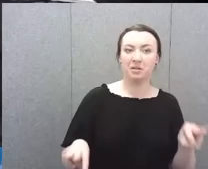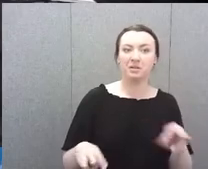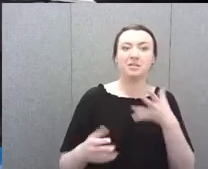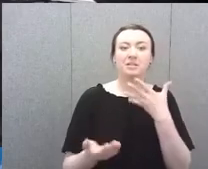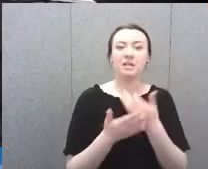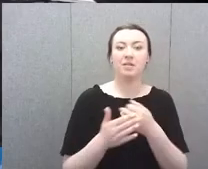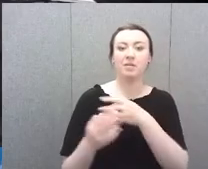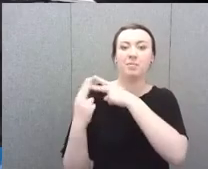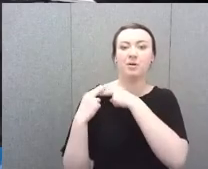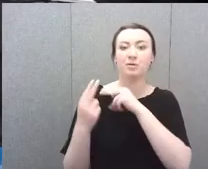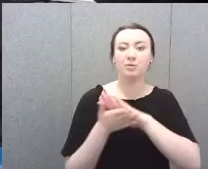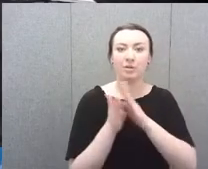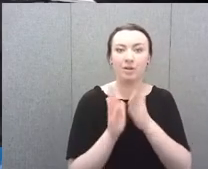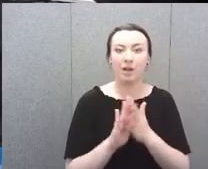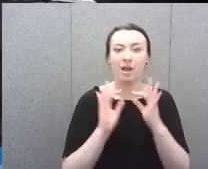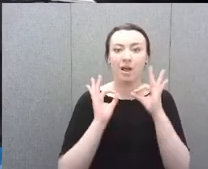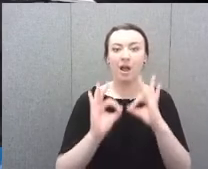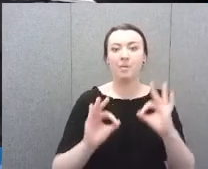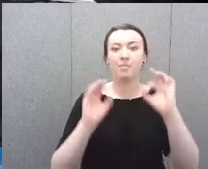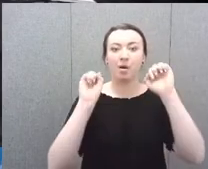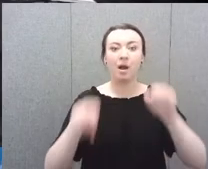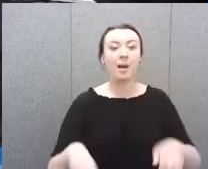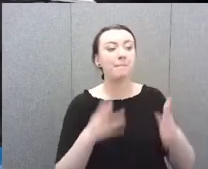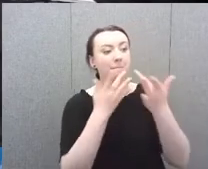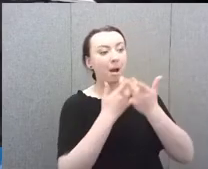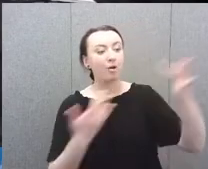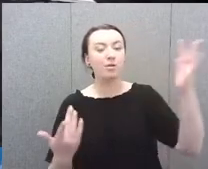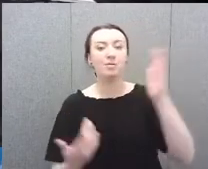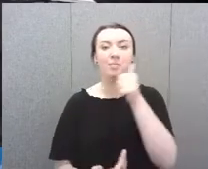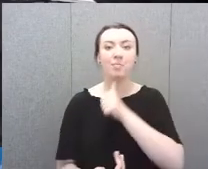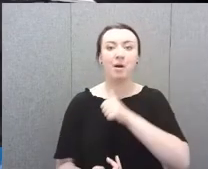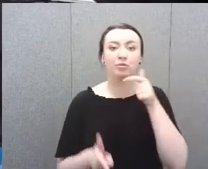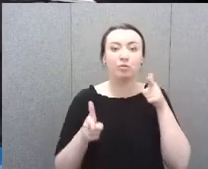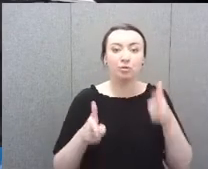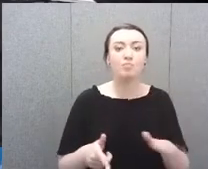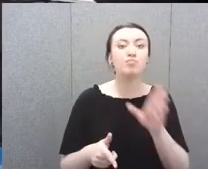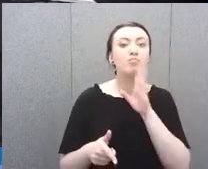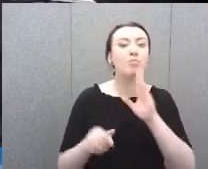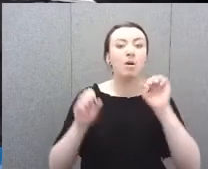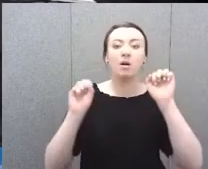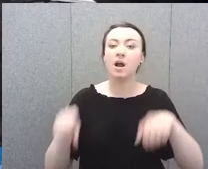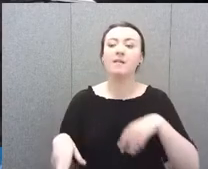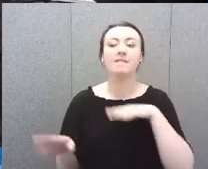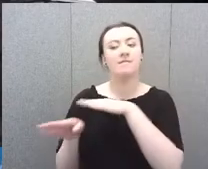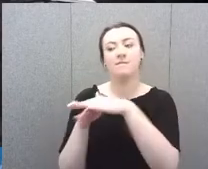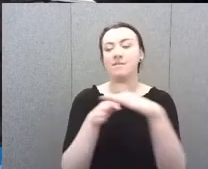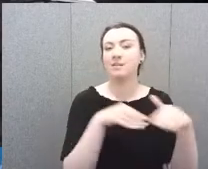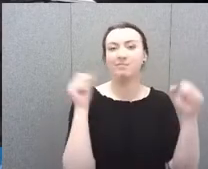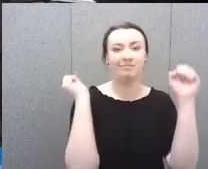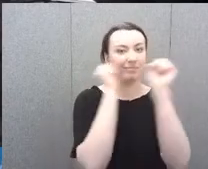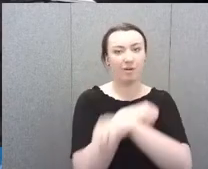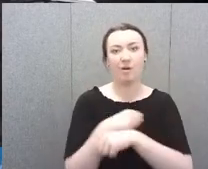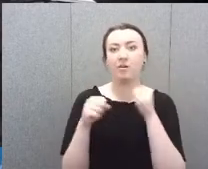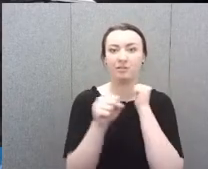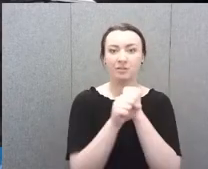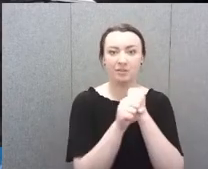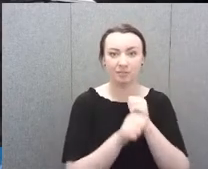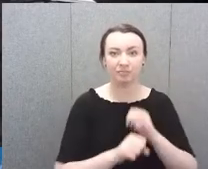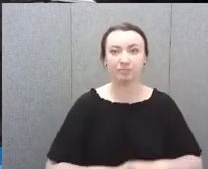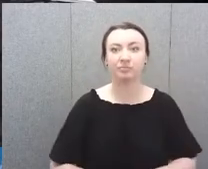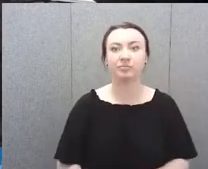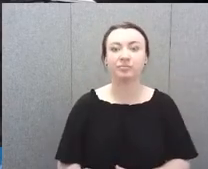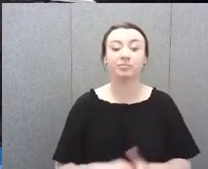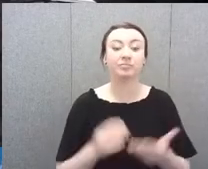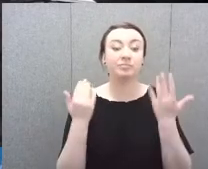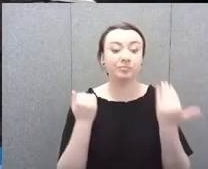вот именно как-то запомнилась из-за того, что она была очень хорошим министром обороны и прекрасно справилась со своими